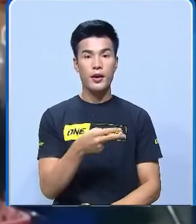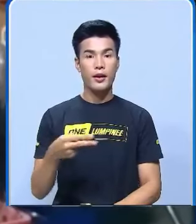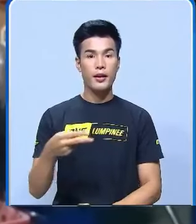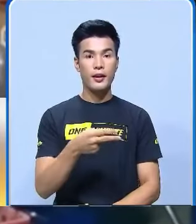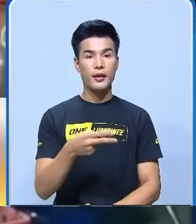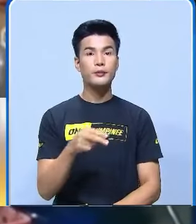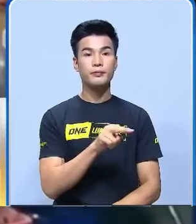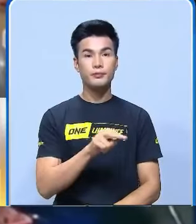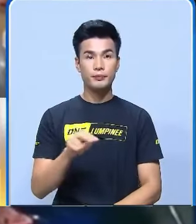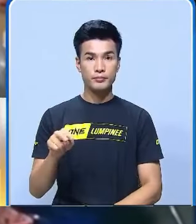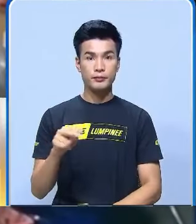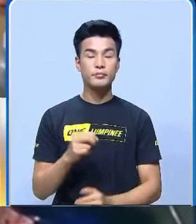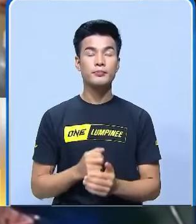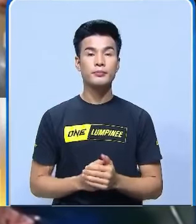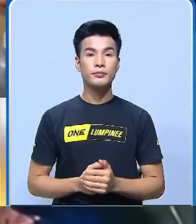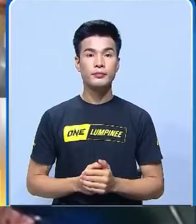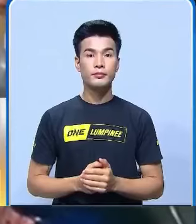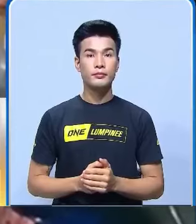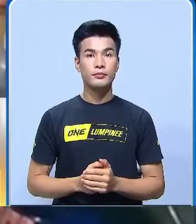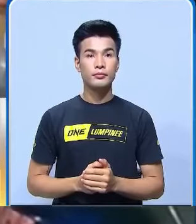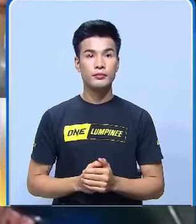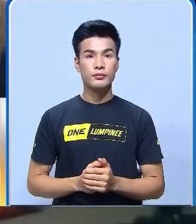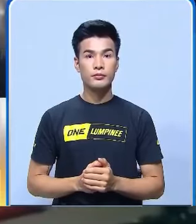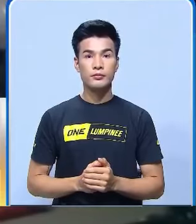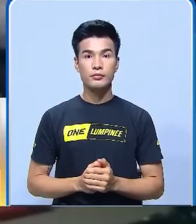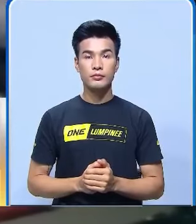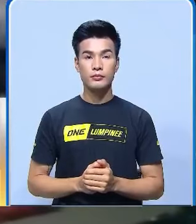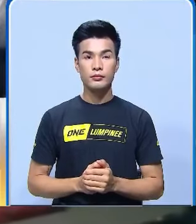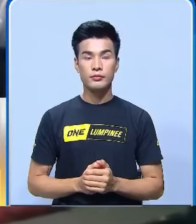ไหร่เด็กหรือเปล่าเพราะว่าเขา